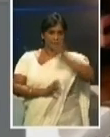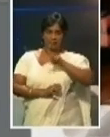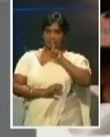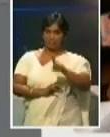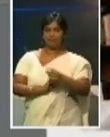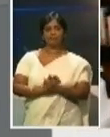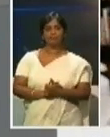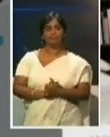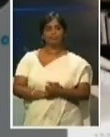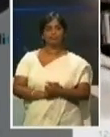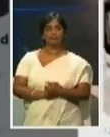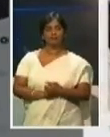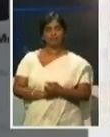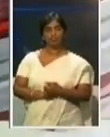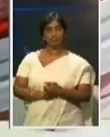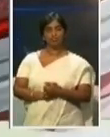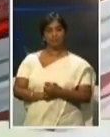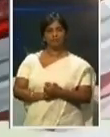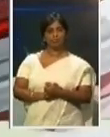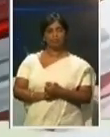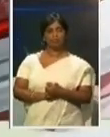කියා සිටියේ.